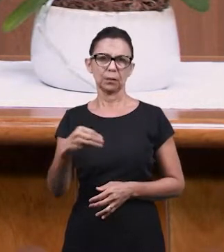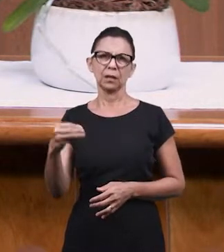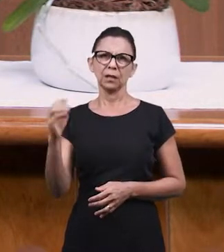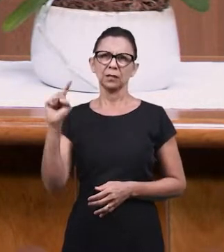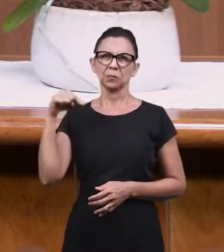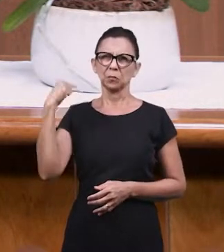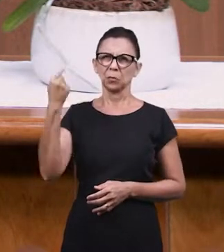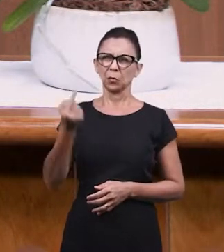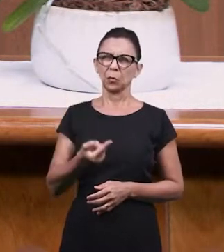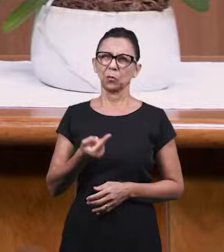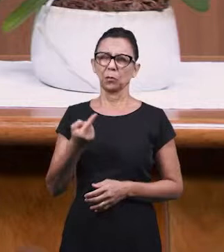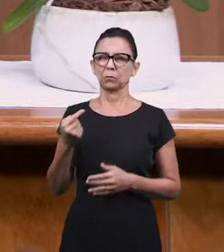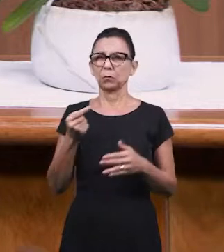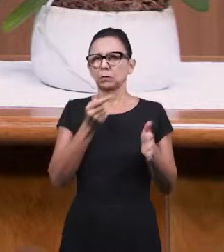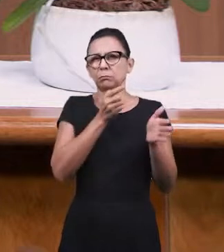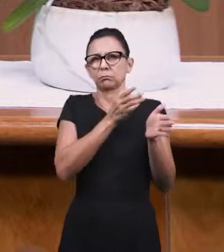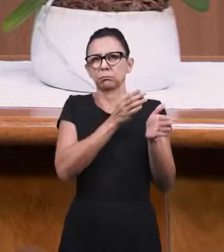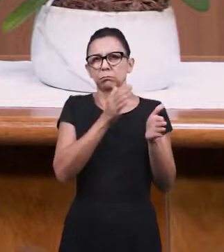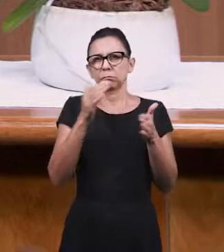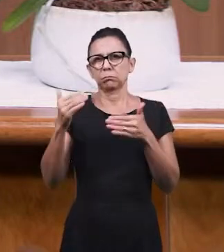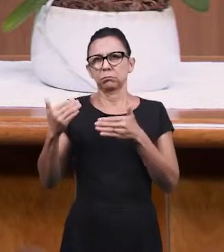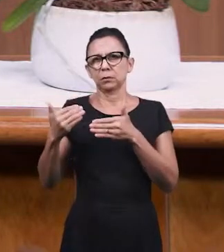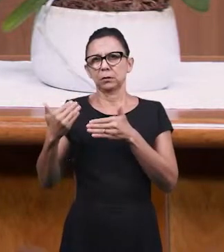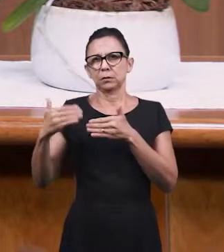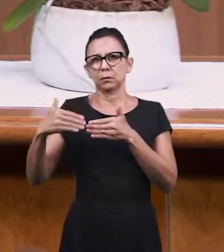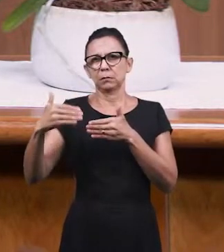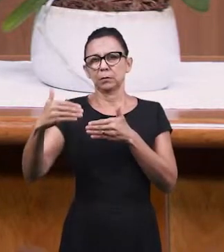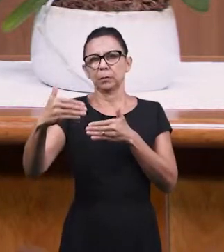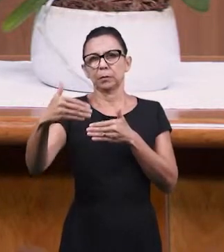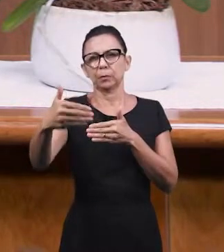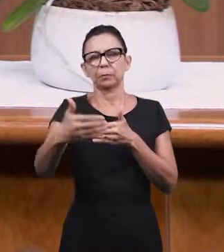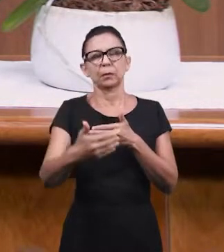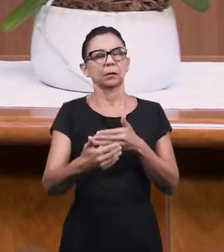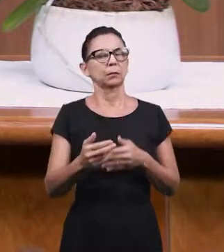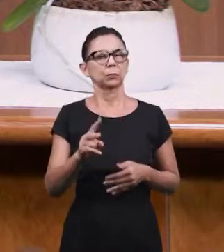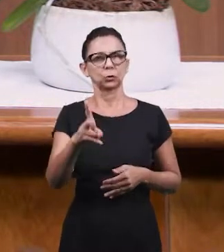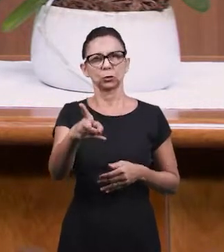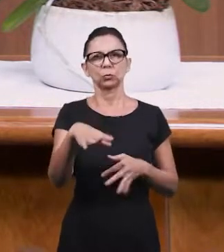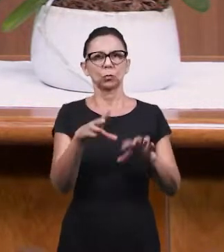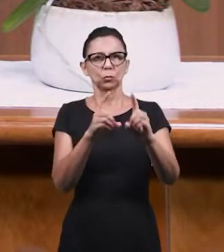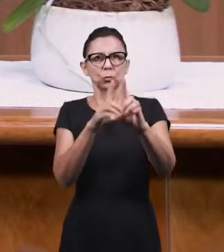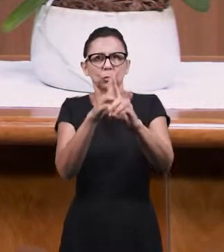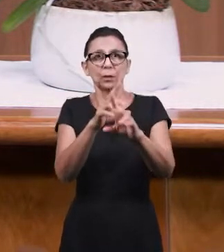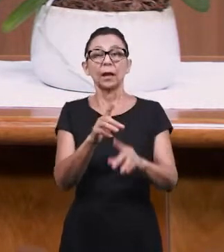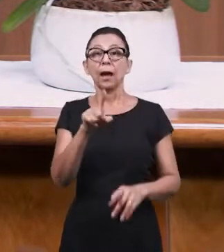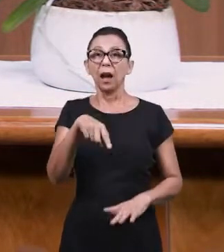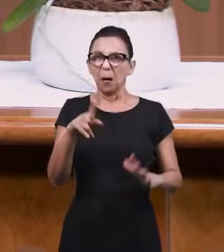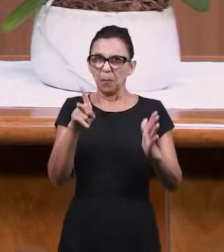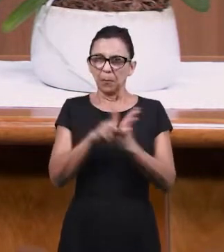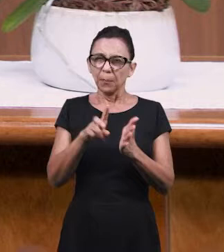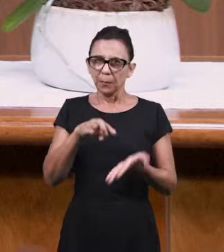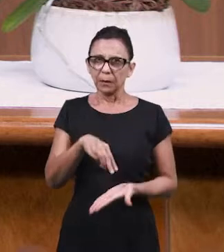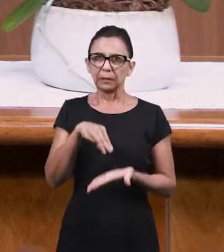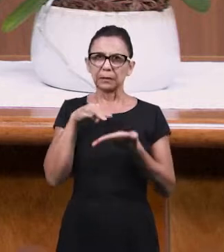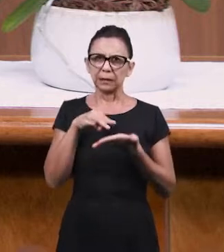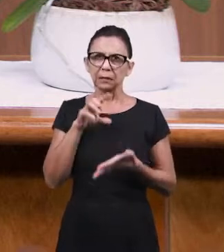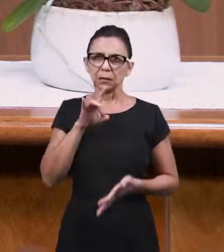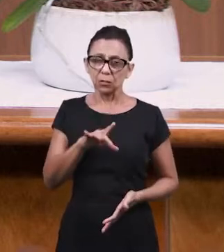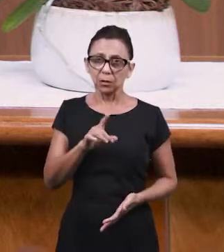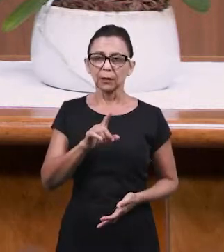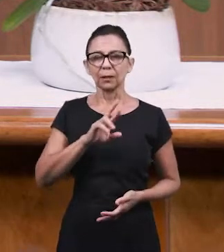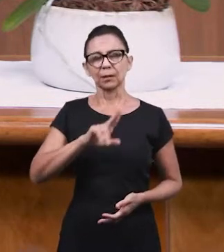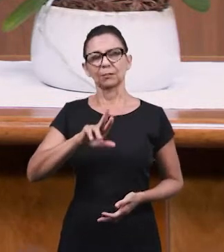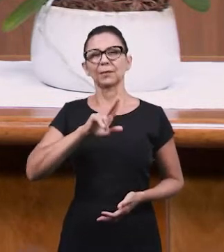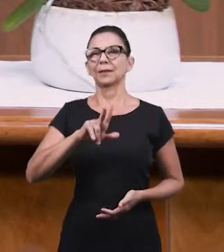qui nous a ramenés jusqu'ici. Donc il y a 2 doctrines qui sont venues. Donc la doctrine, ce n'est pas à nous, de